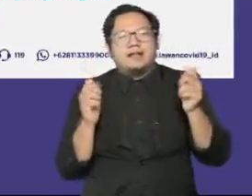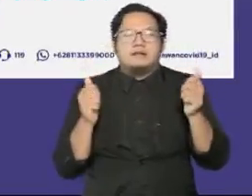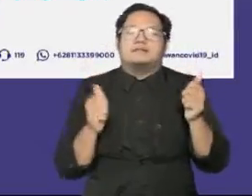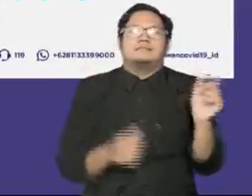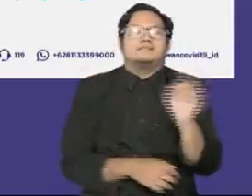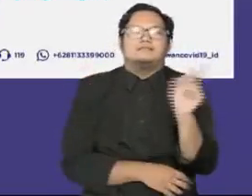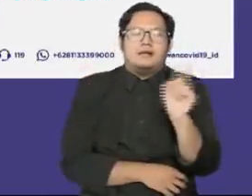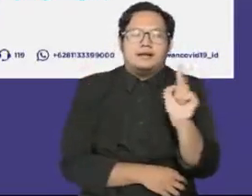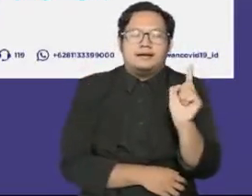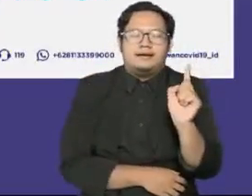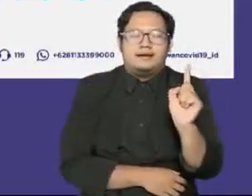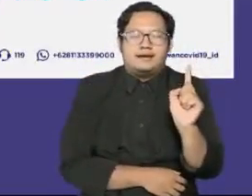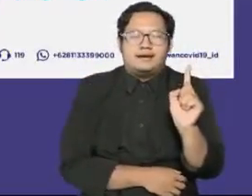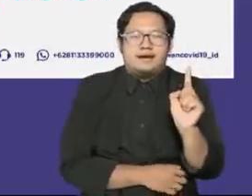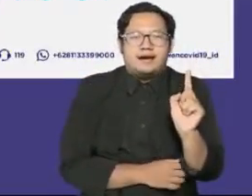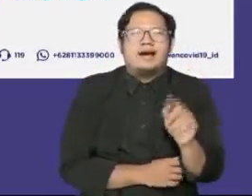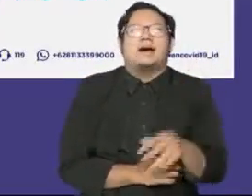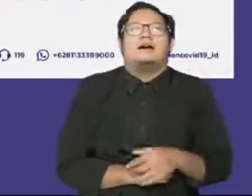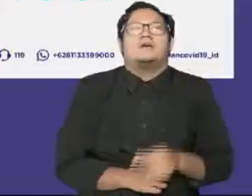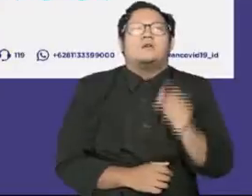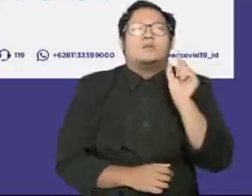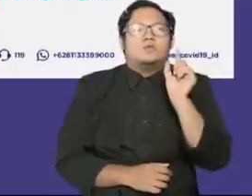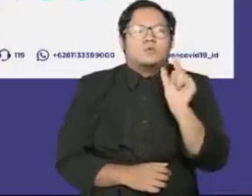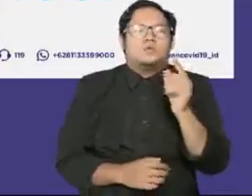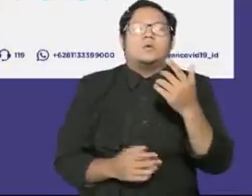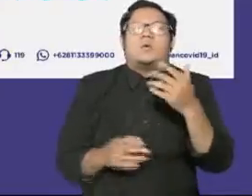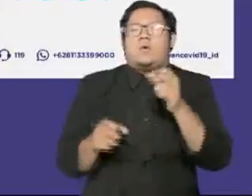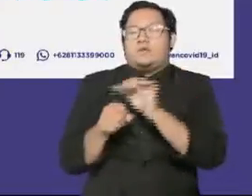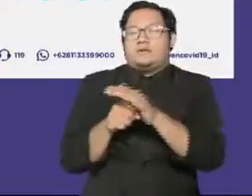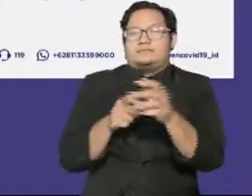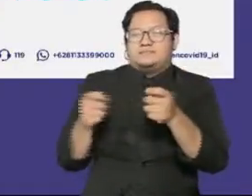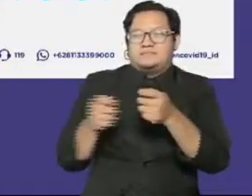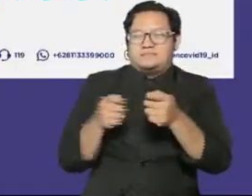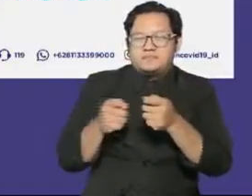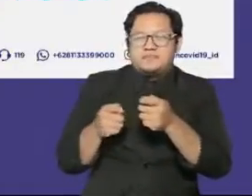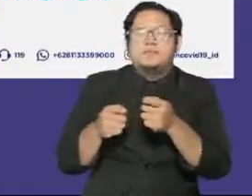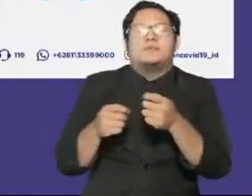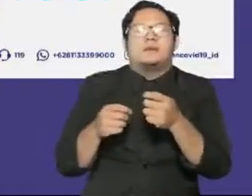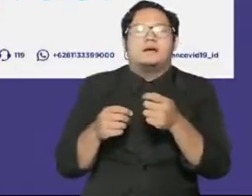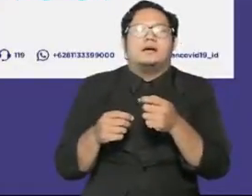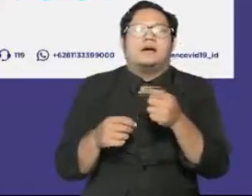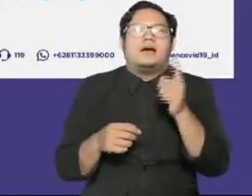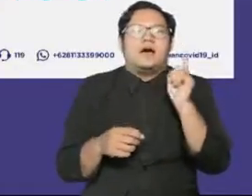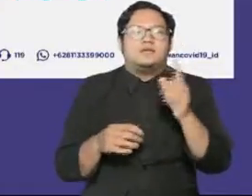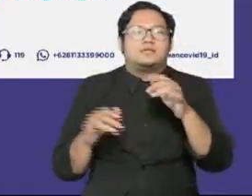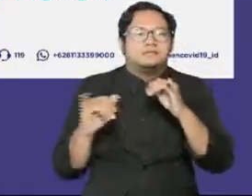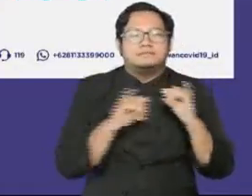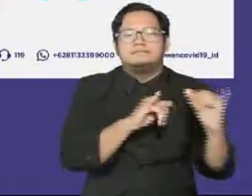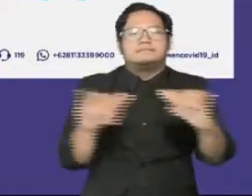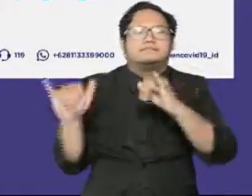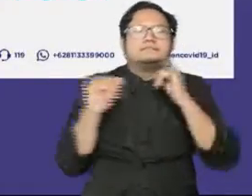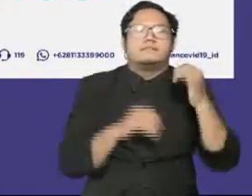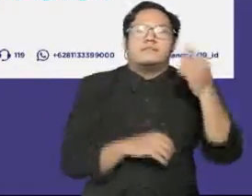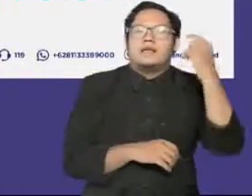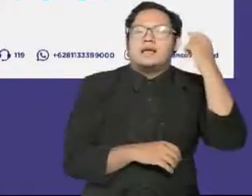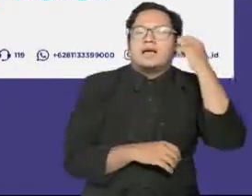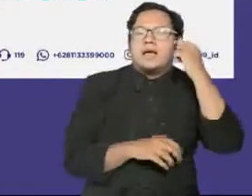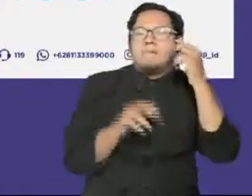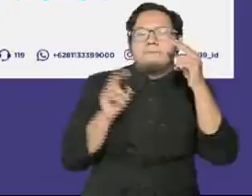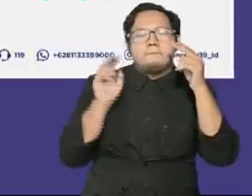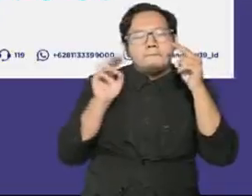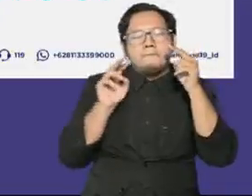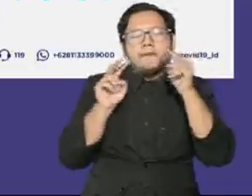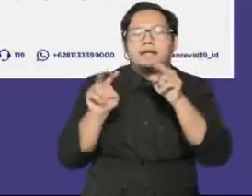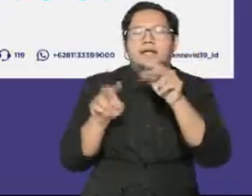dalam rangka mengoptimalkan upaya pengendalian coffee 19 Sudah sepatutnya kita bersama-sama memperhatikan setiap celah